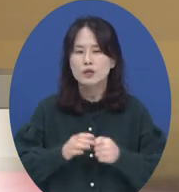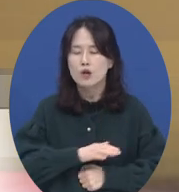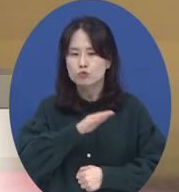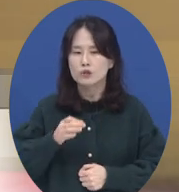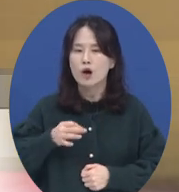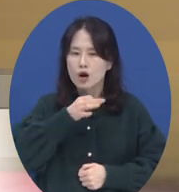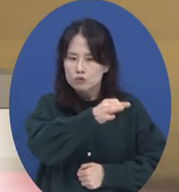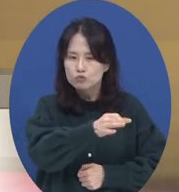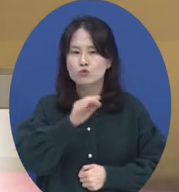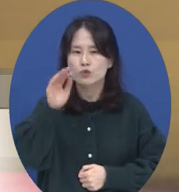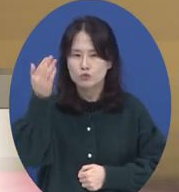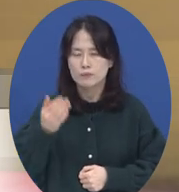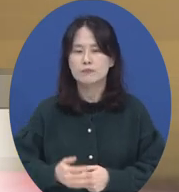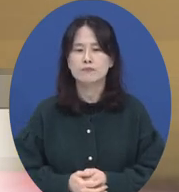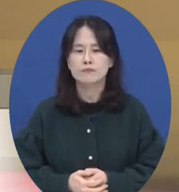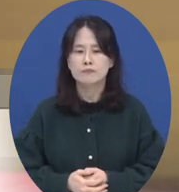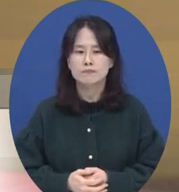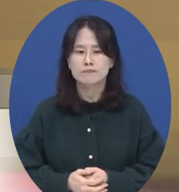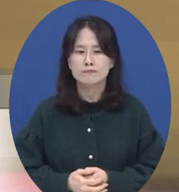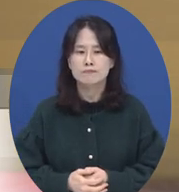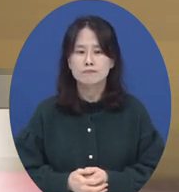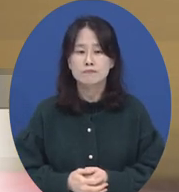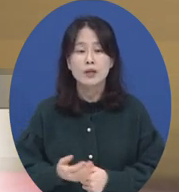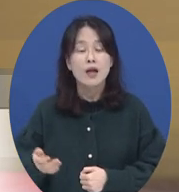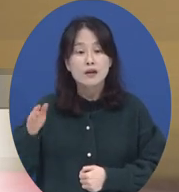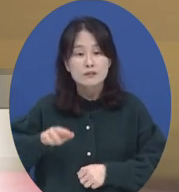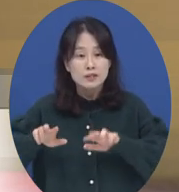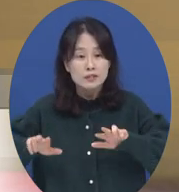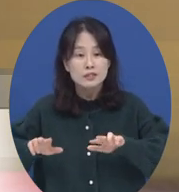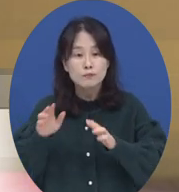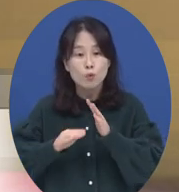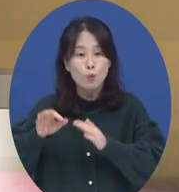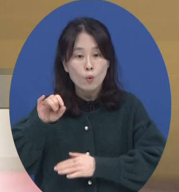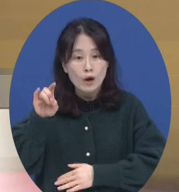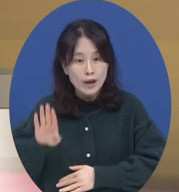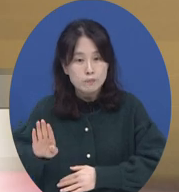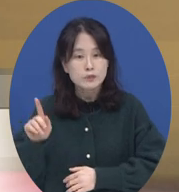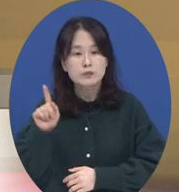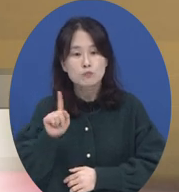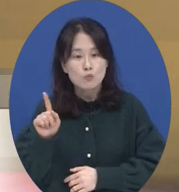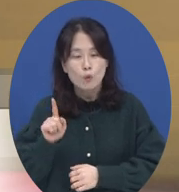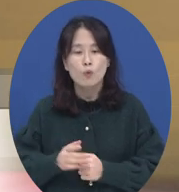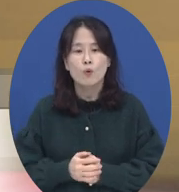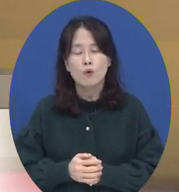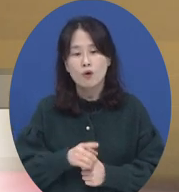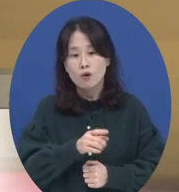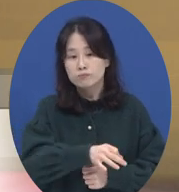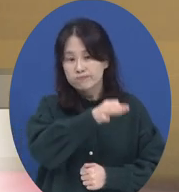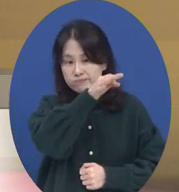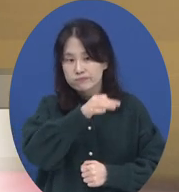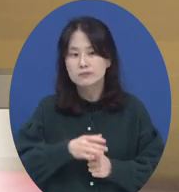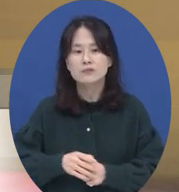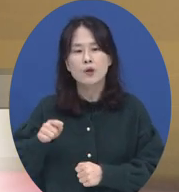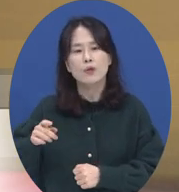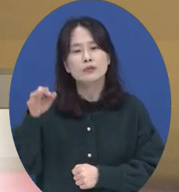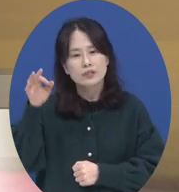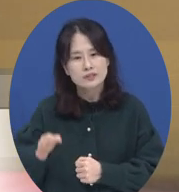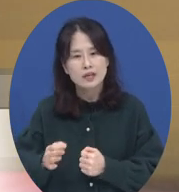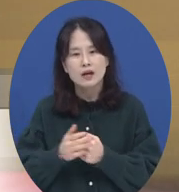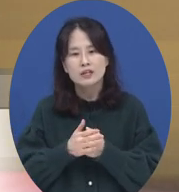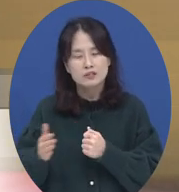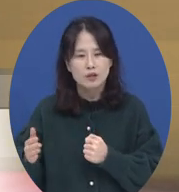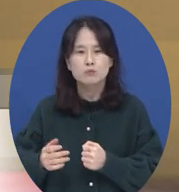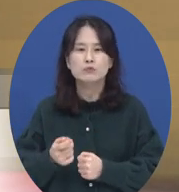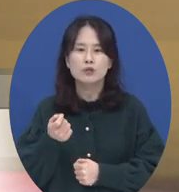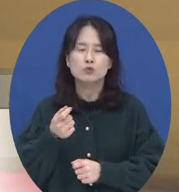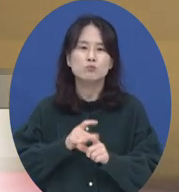아예 이쪽 몫으로 떼어야 되는 거죠. 근데 공기업 같은 경우는 세금으로 하는 부분도 있고 조달도